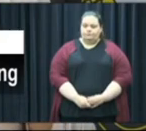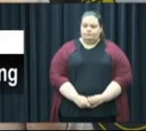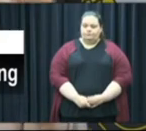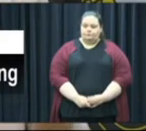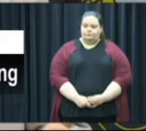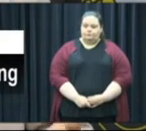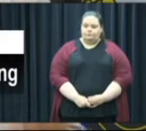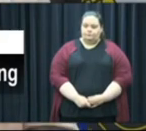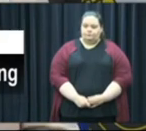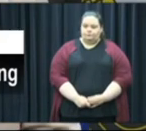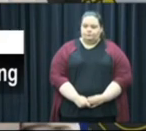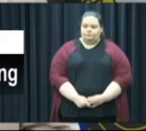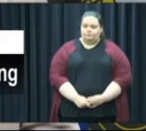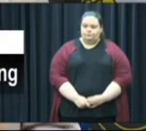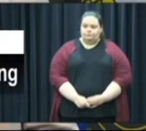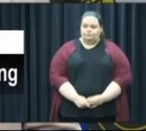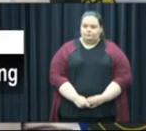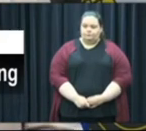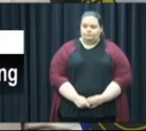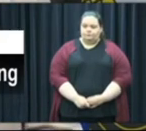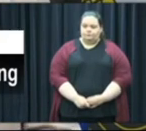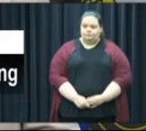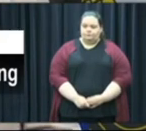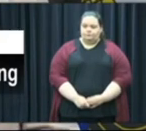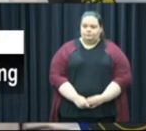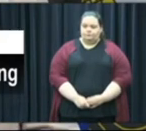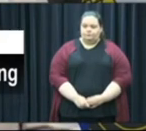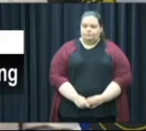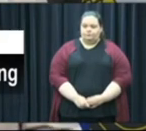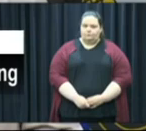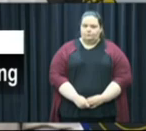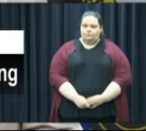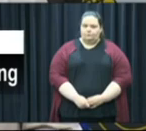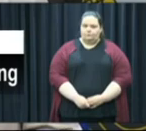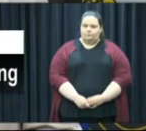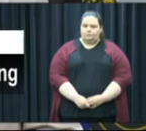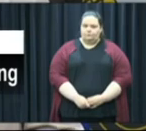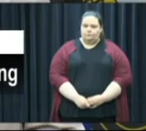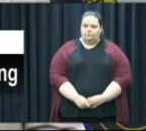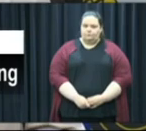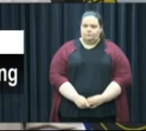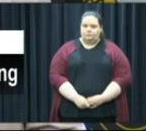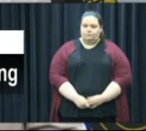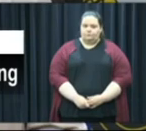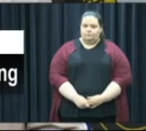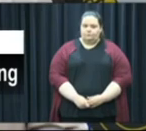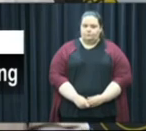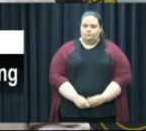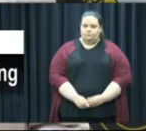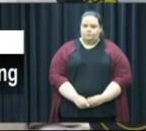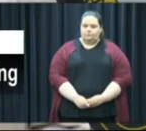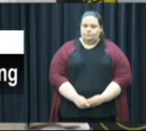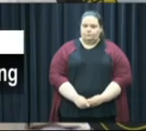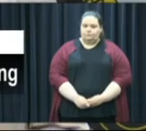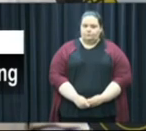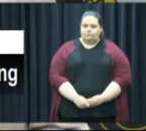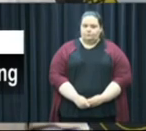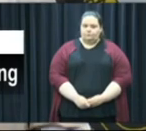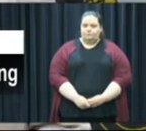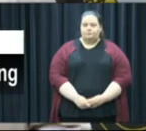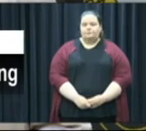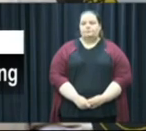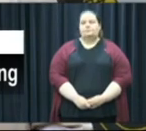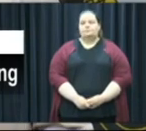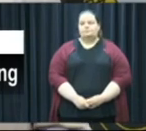pour protéger les autres. On a beaucoup de gens qui ont des problèmes médicaux, des problèmes avec leur système